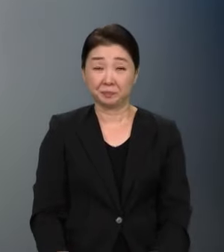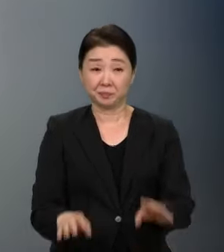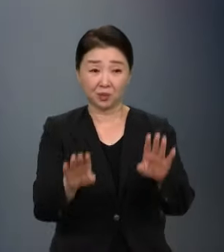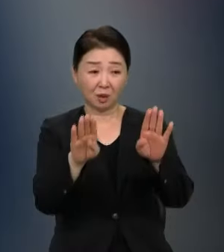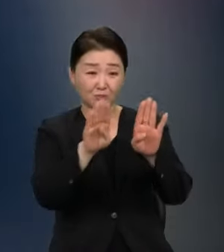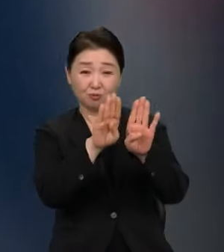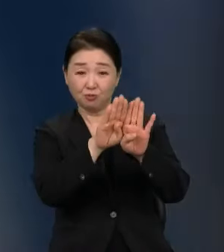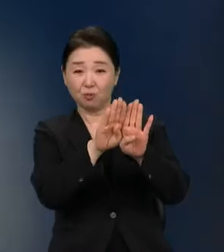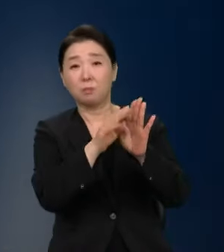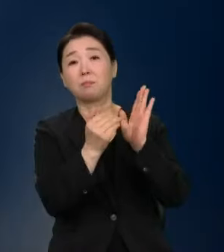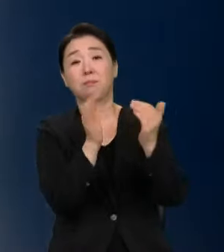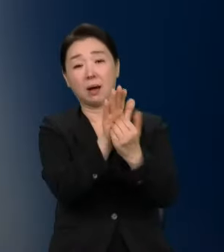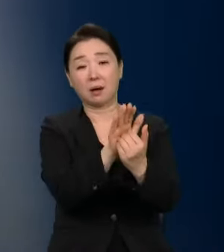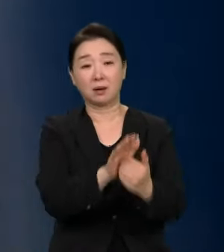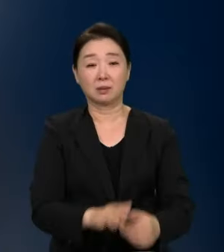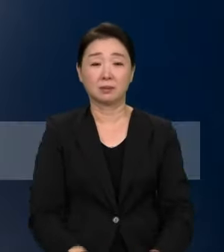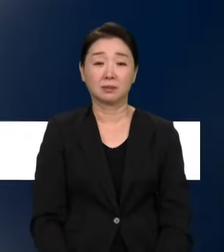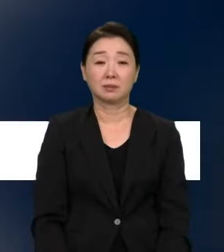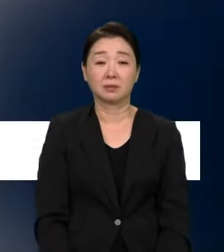막아섭니다.